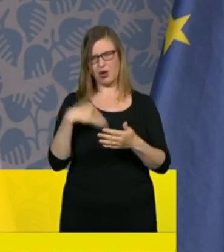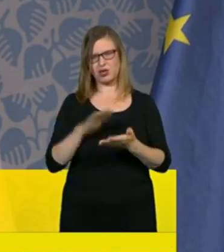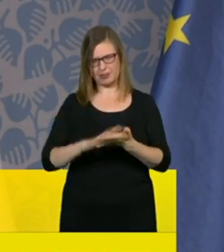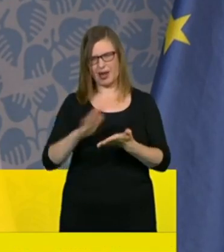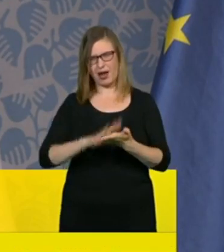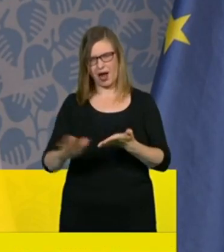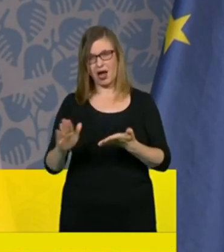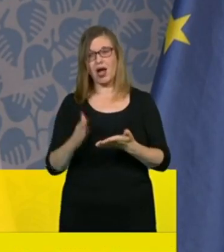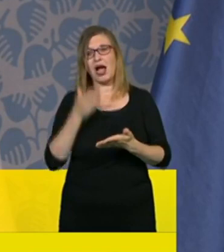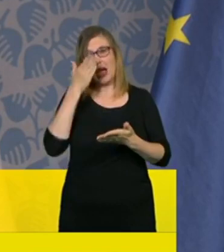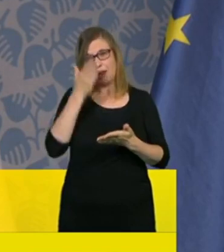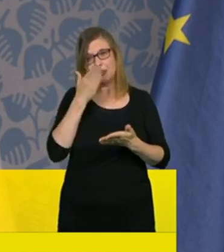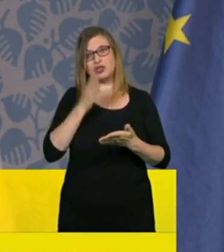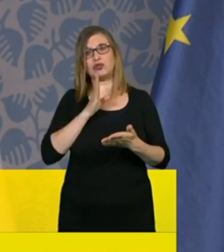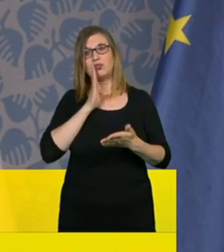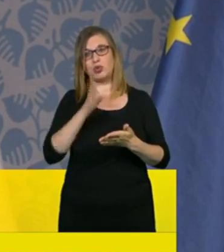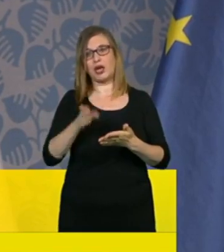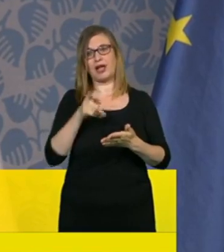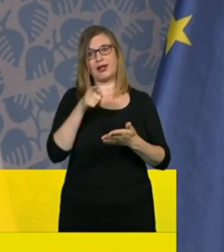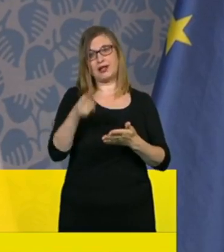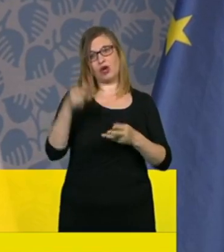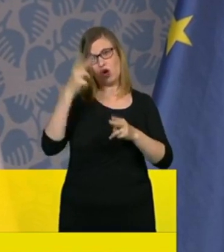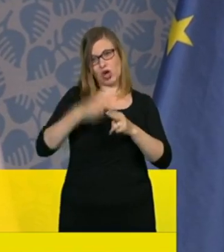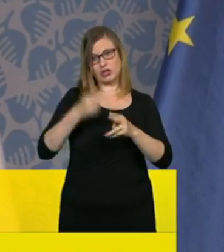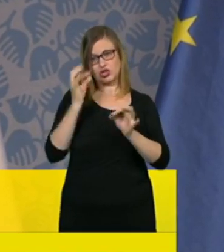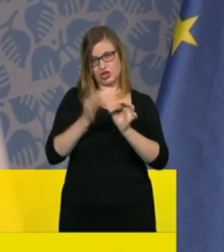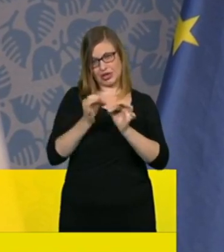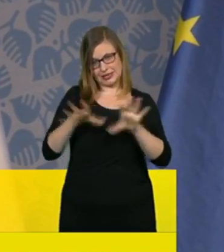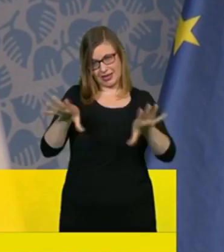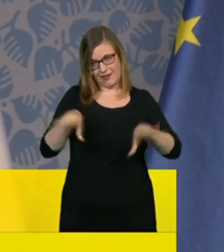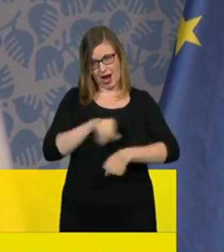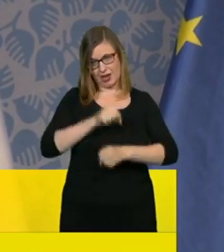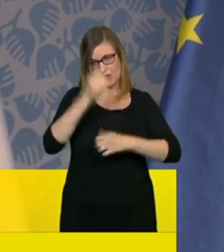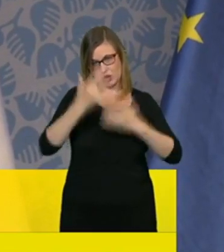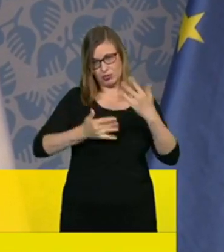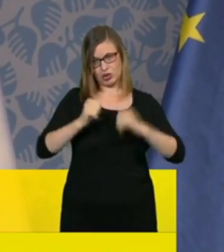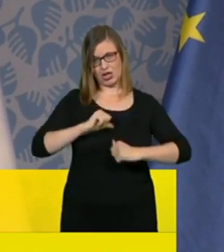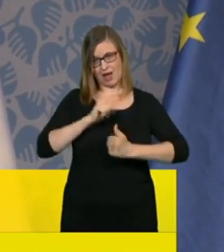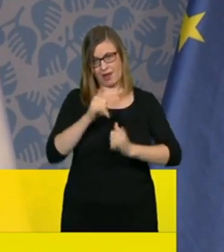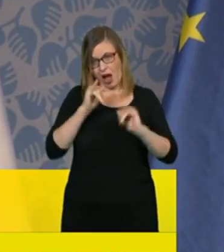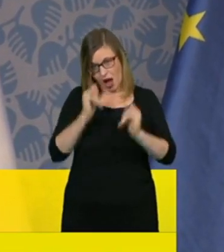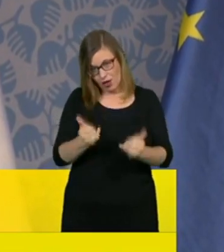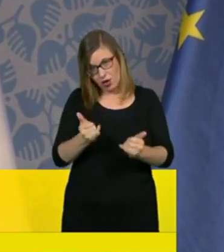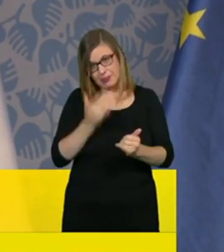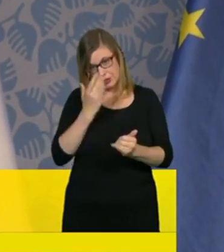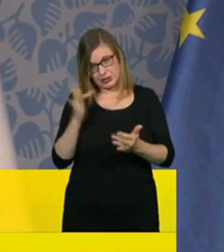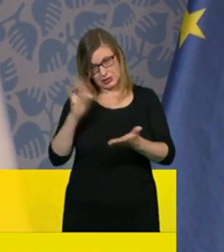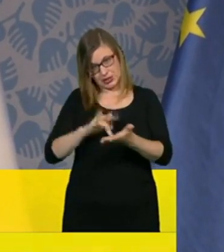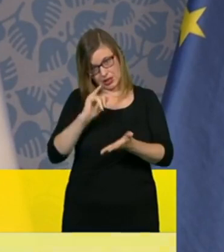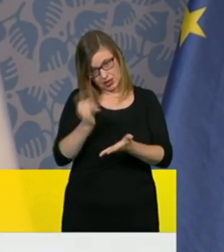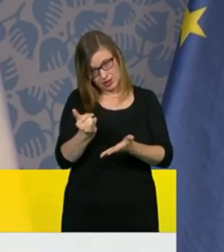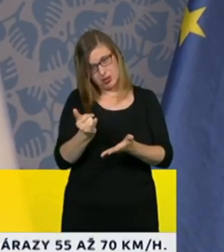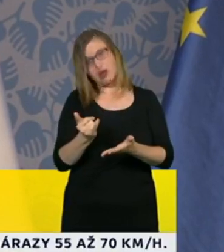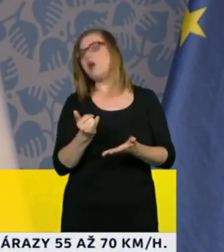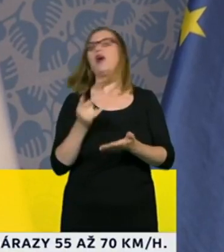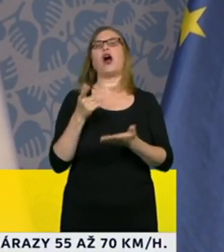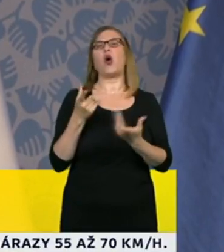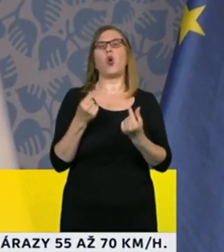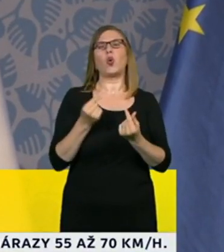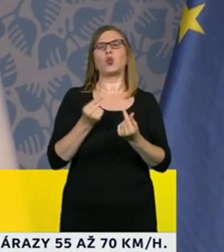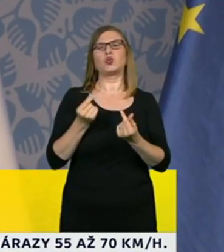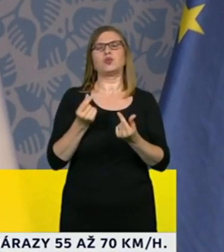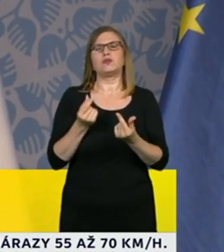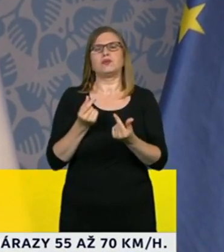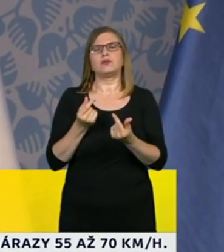to stihne schválit ten návrh státního rozpočtu? Případně jakým způsobem chcete, aby se to stihlo, aby nevzniklo rozpočtové